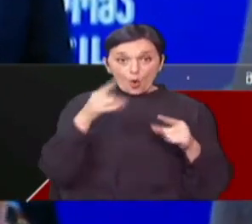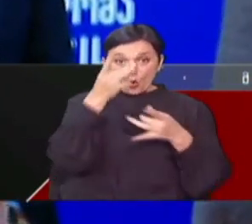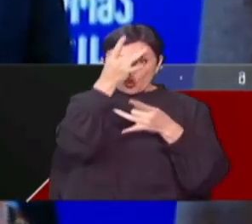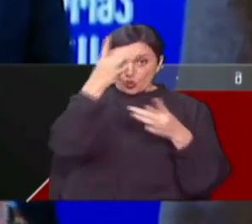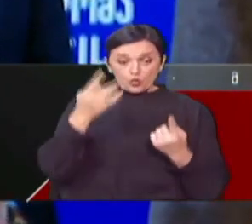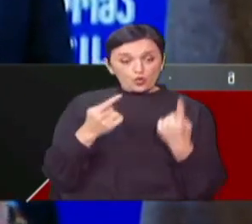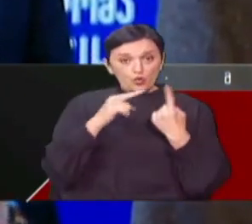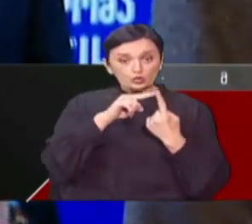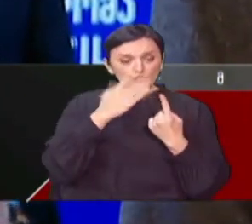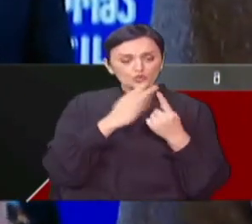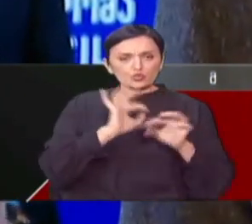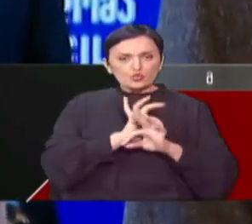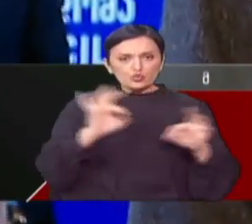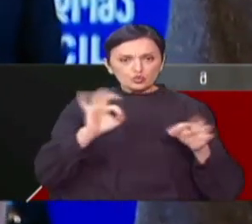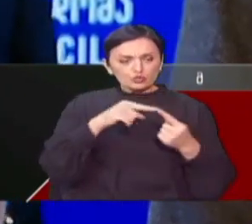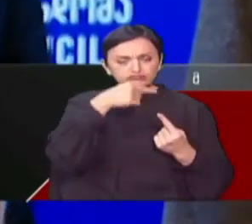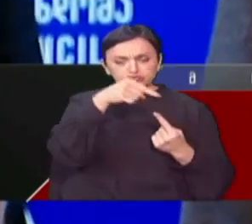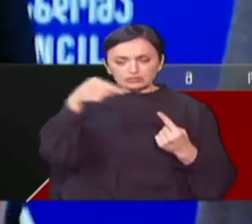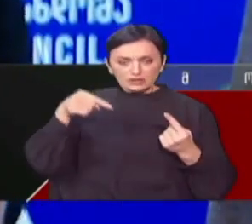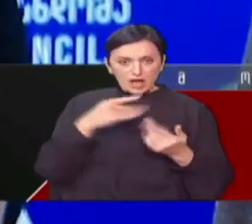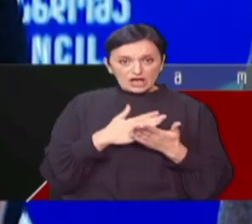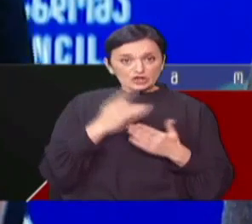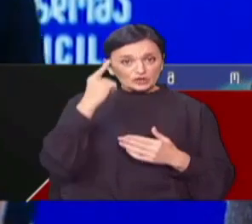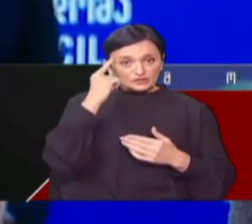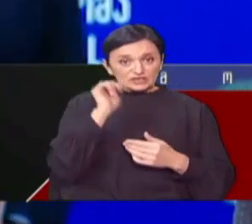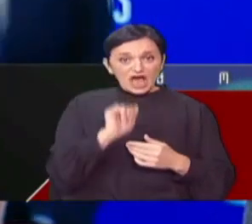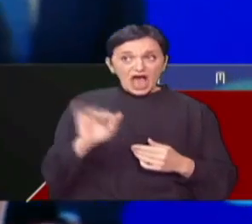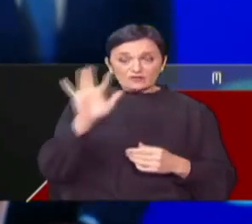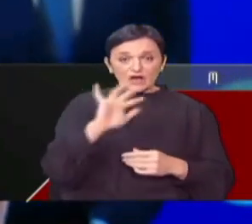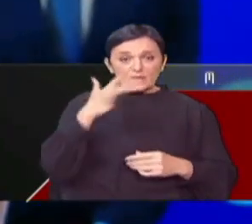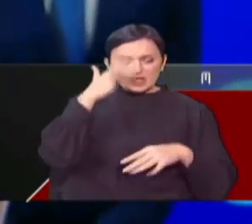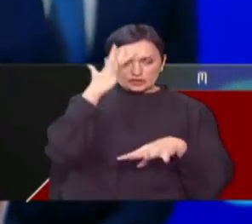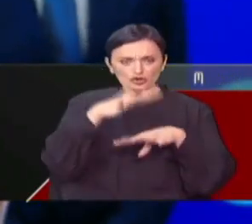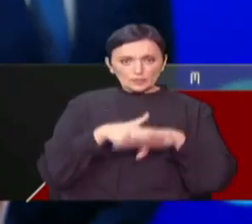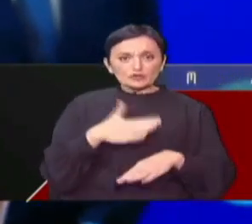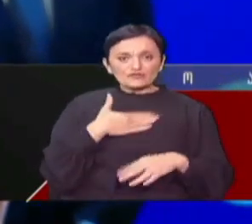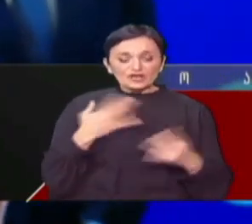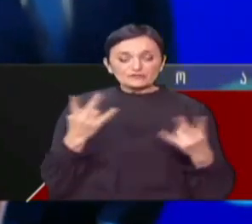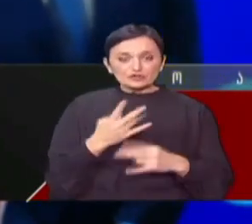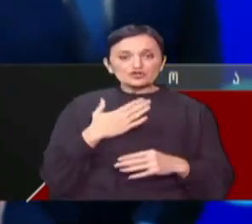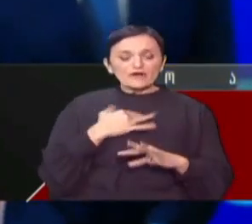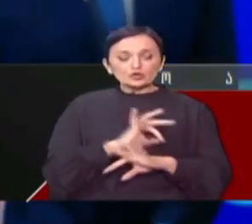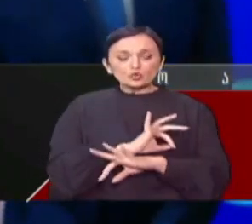რომელიც არის უნიკალური და ვფიქრობ ევროკავშირს და დასავლეთ ამერიკის შეერთებულ შტატებს ჩვენ ჭირდებით ჩვენი უნიკალური კულტურა.